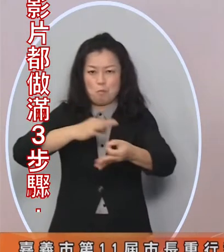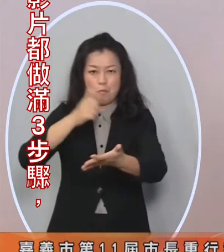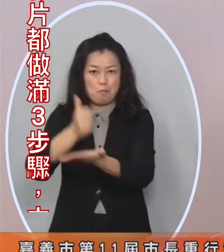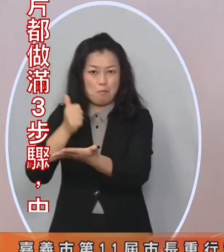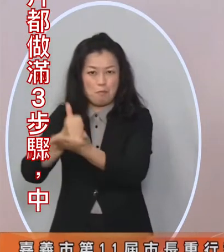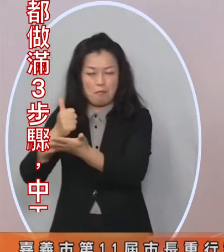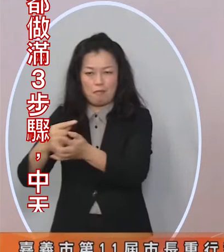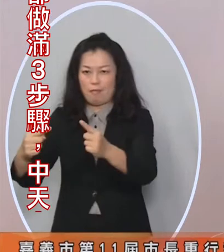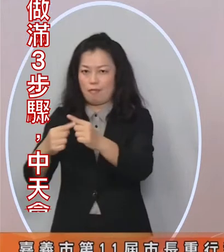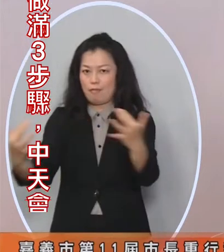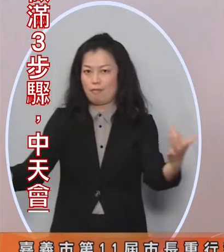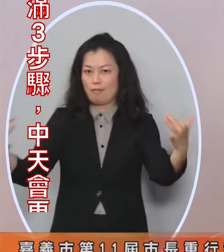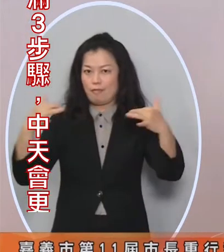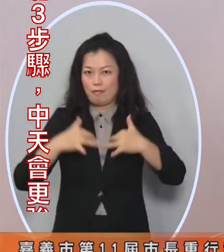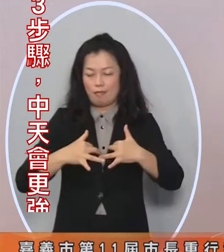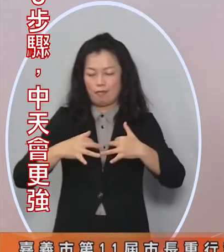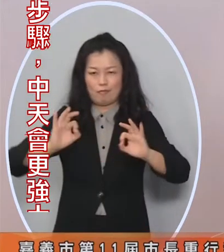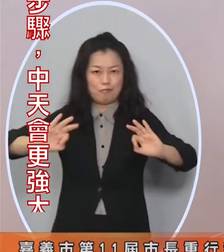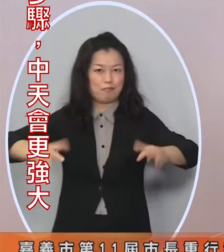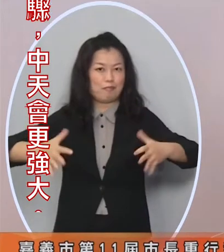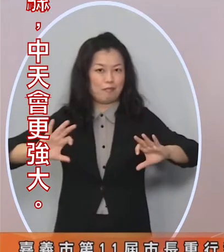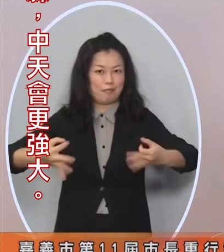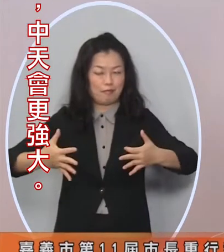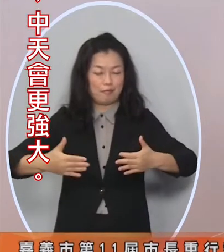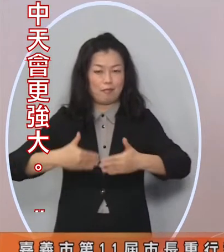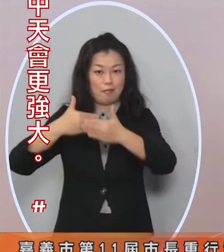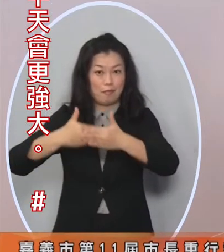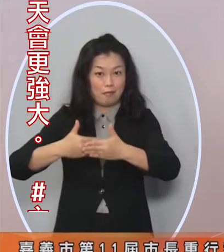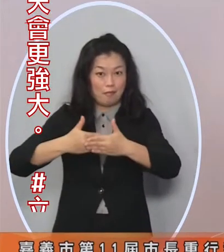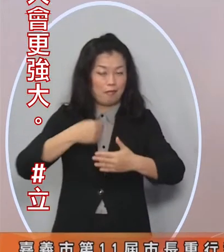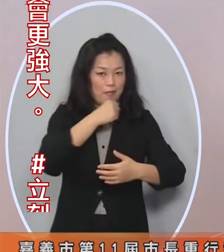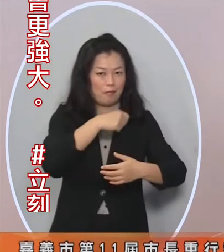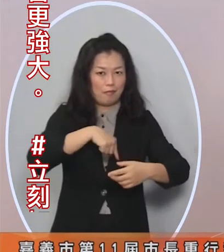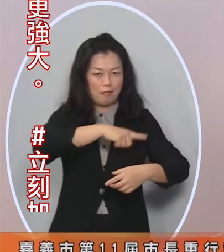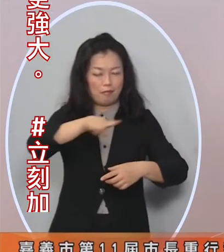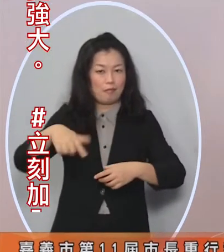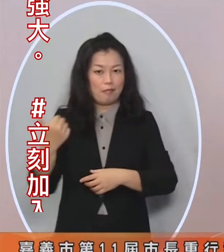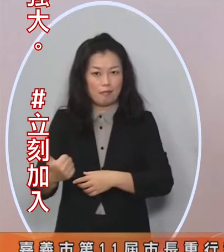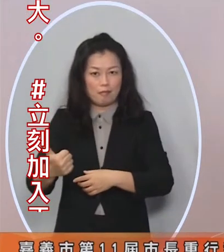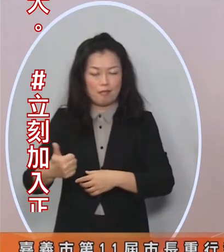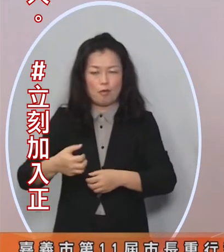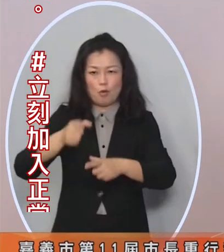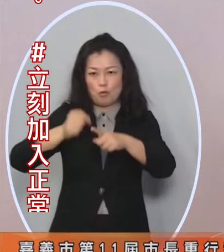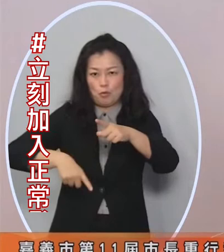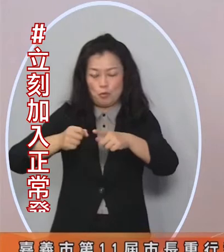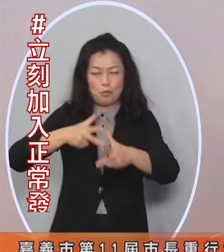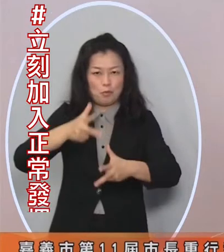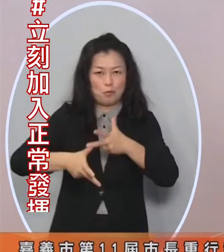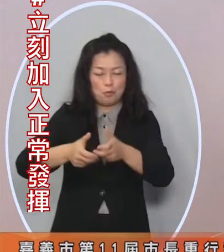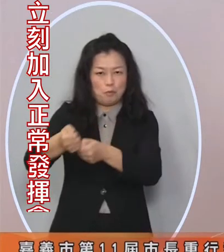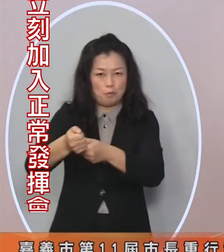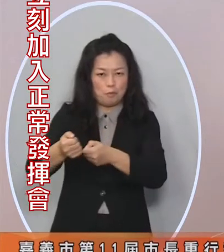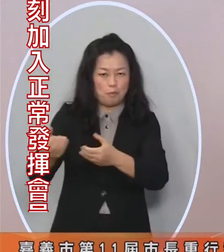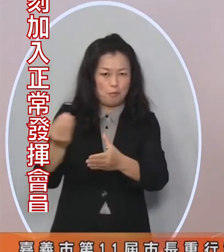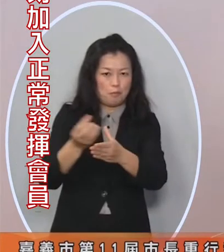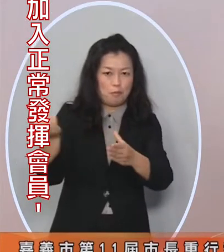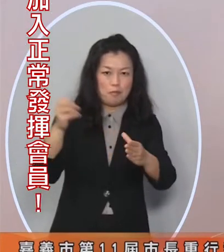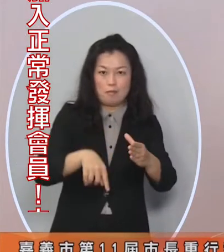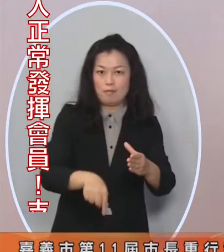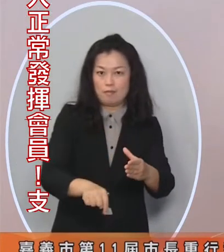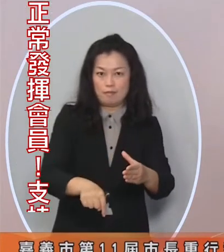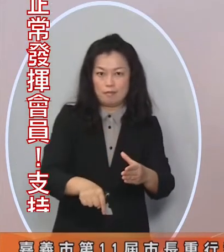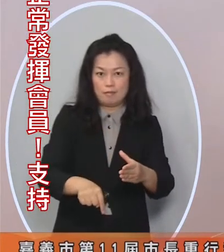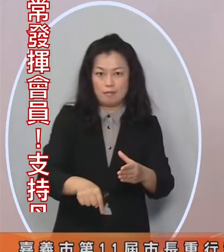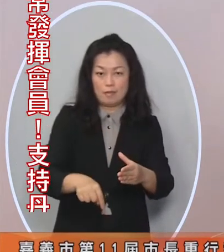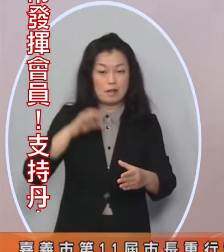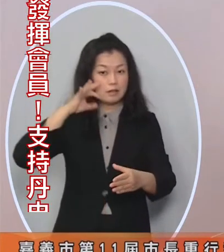岸和平共创经济效益，招商引资建设嘉义市，积极发展嘉义市成为两